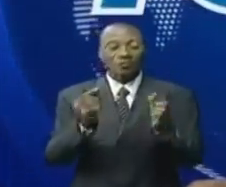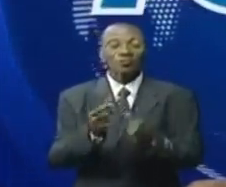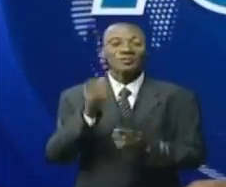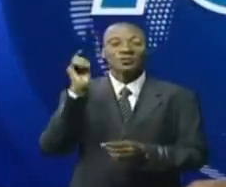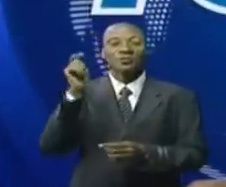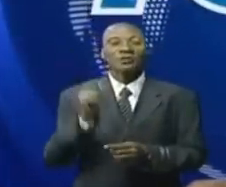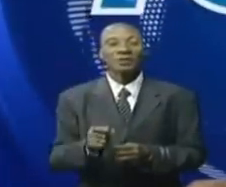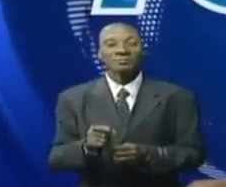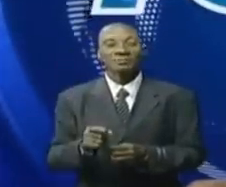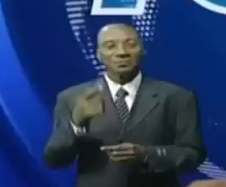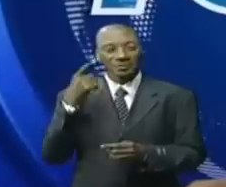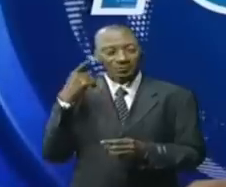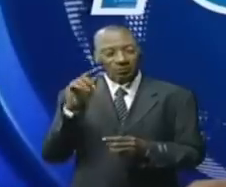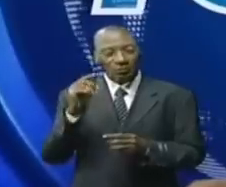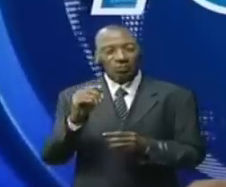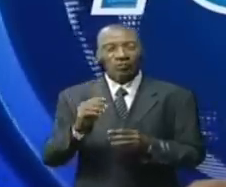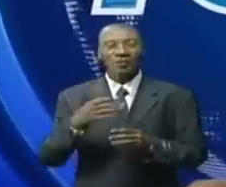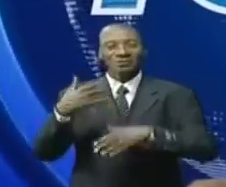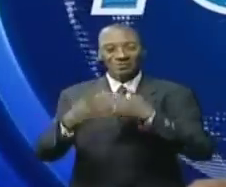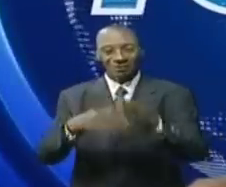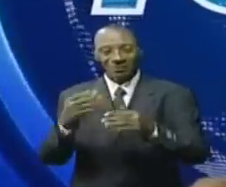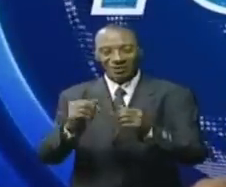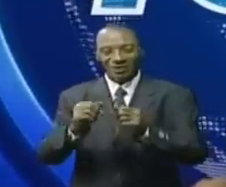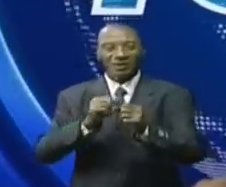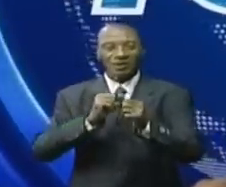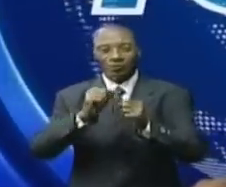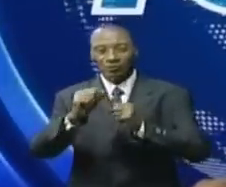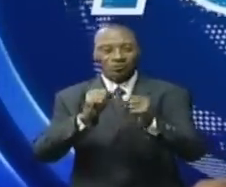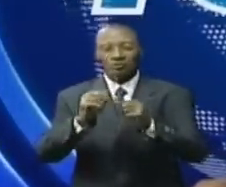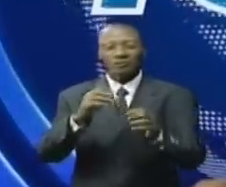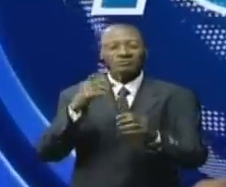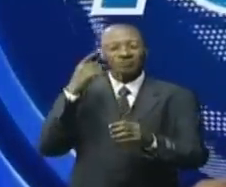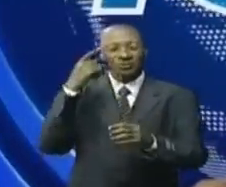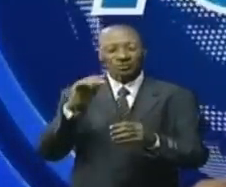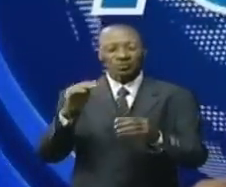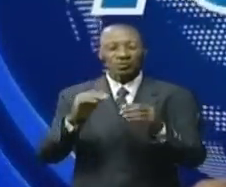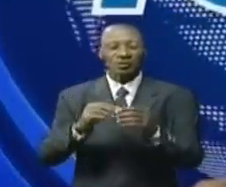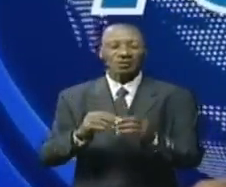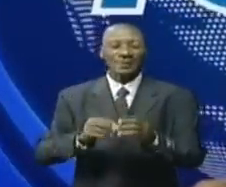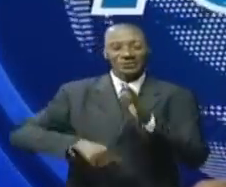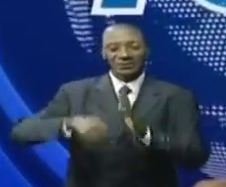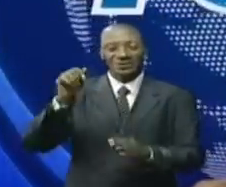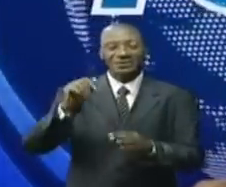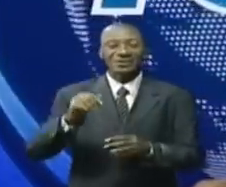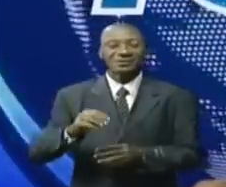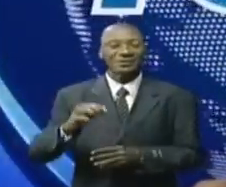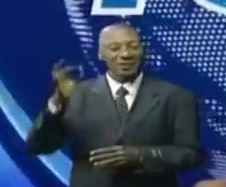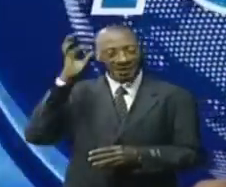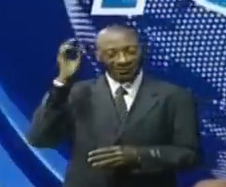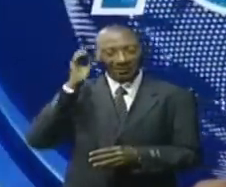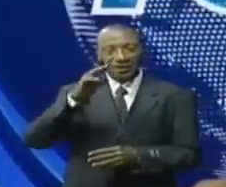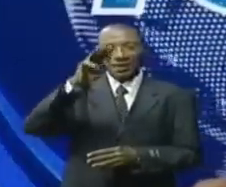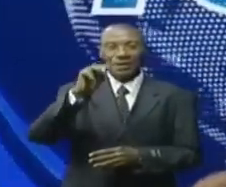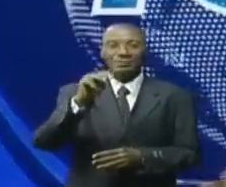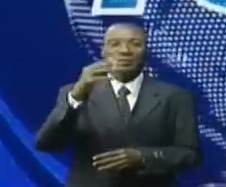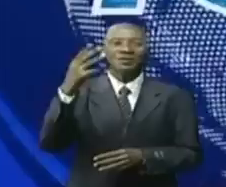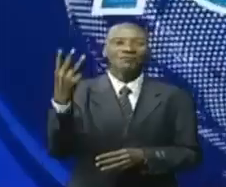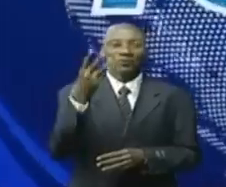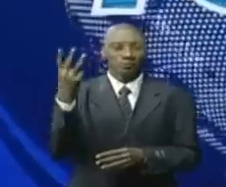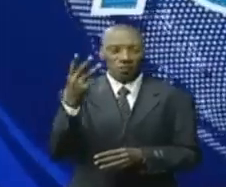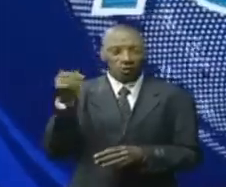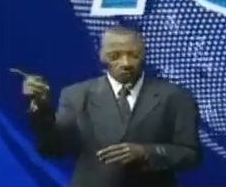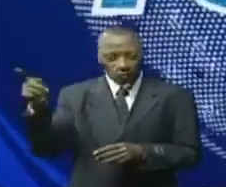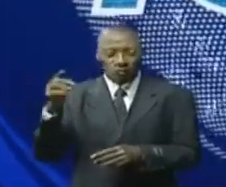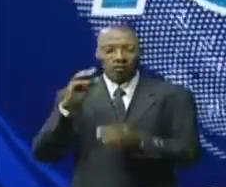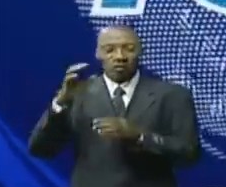Félix-Antoine Tshisekedi fait entendre sa voix sur cette agression des rebelles de M23 appuyés par le Rwanda qui victime son pays.